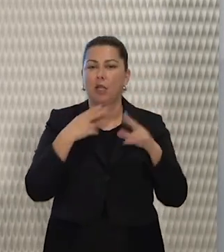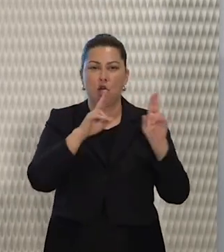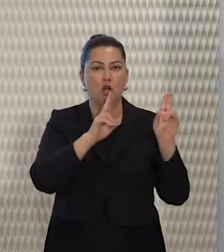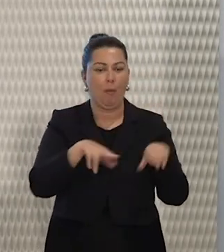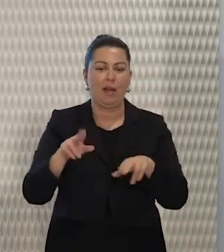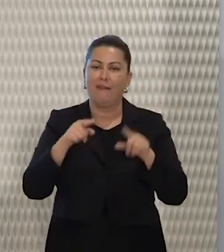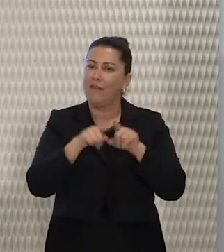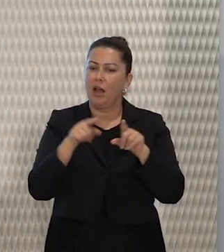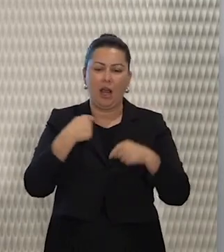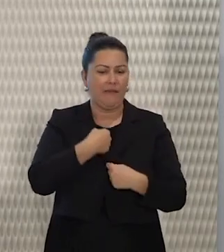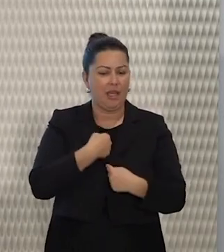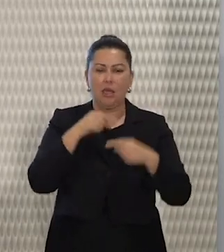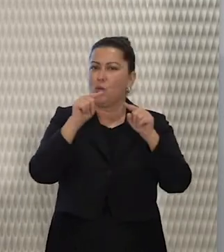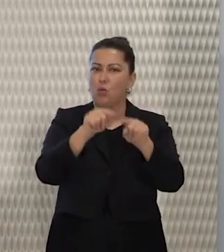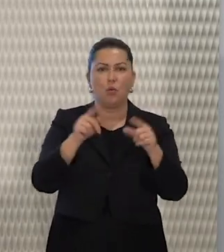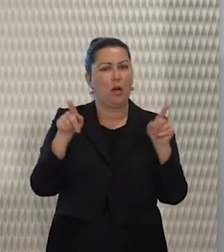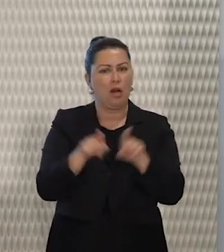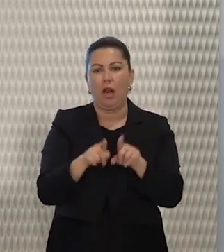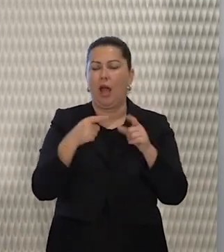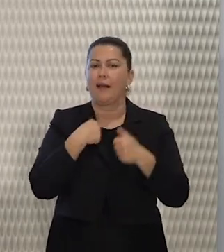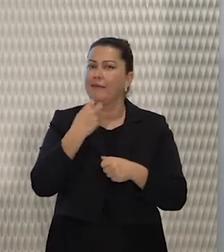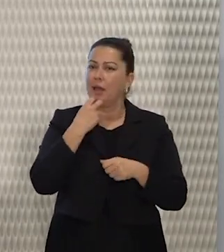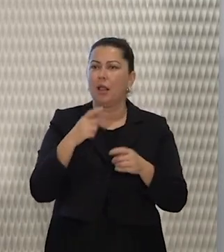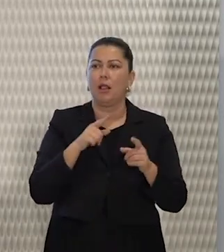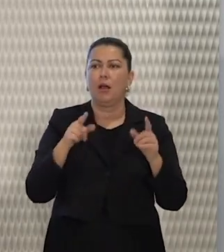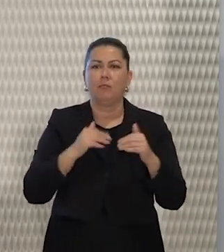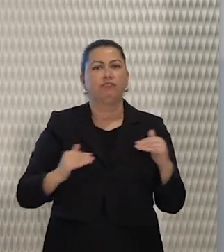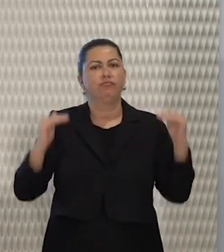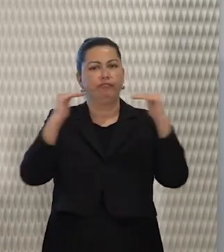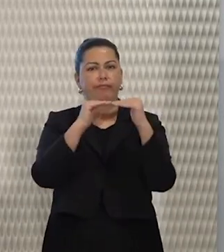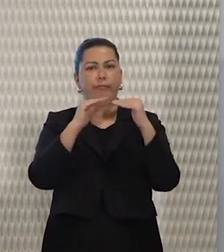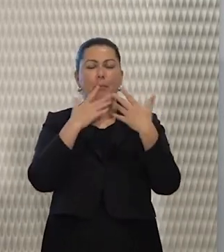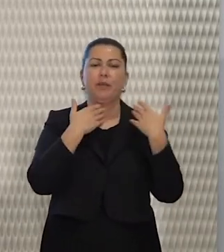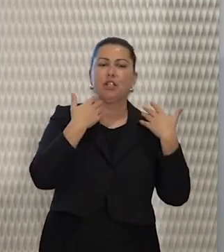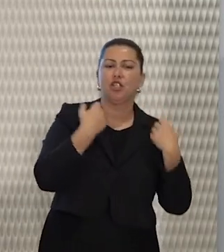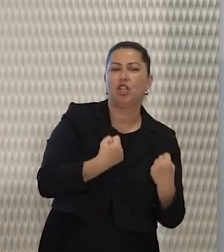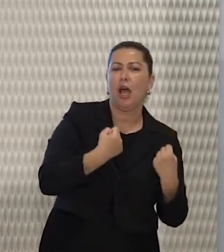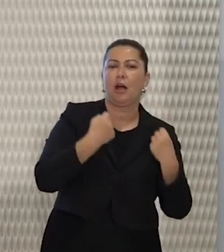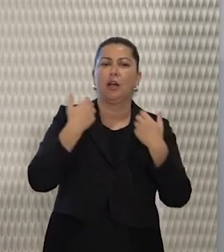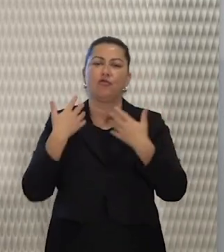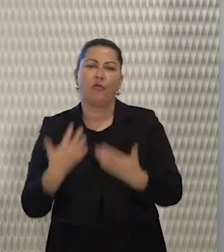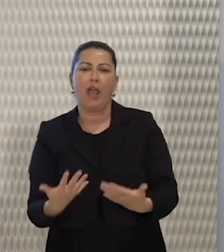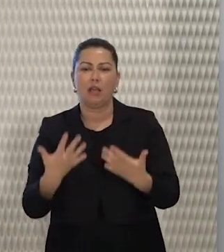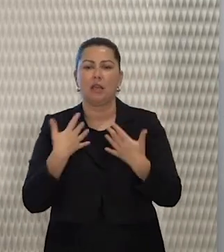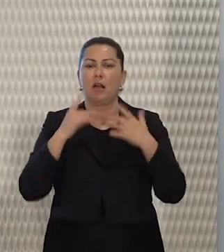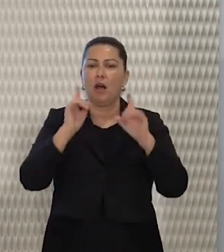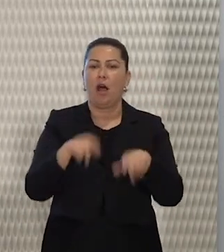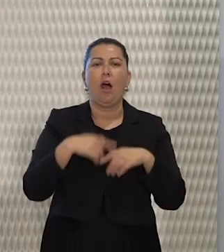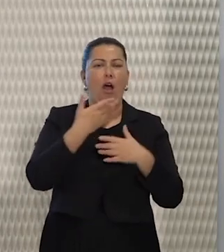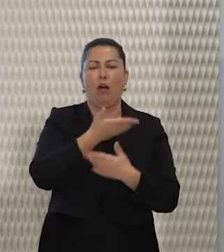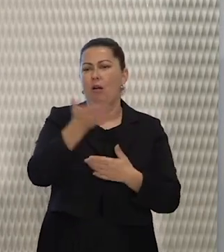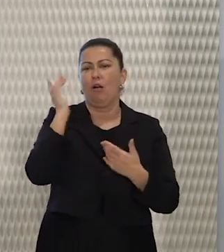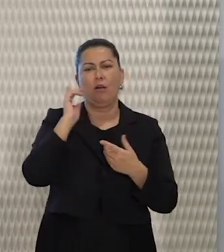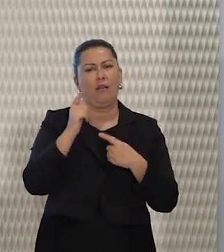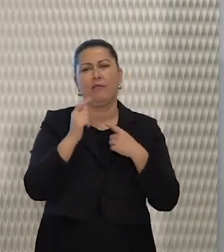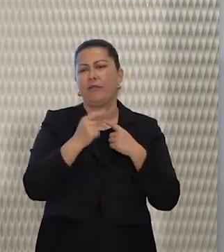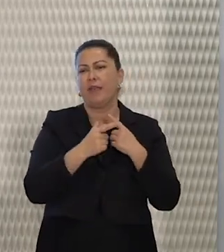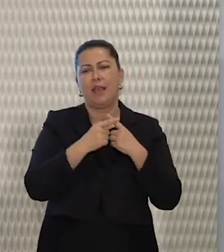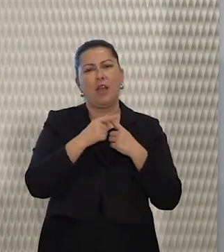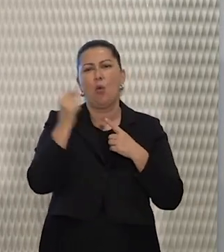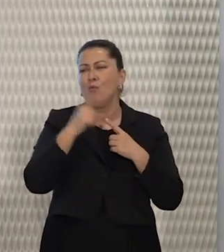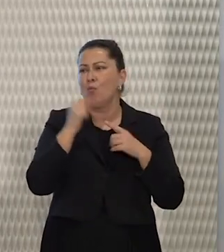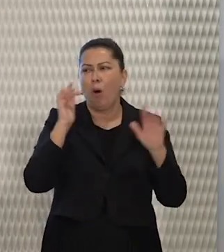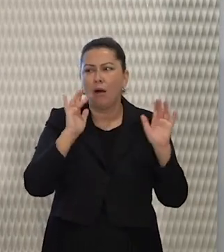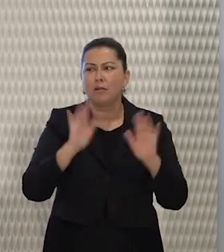wie Sie und ich wahrgenommen werden, mit Stärken, mit Schwächen. Sie sind alles andere als humorbefreit. Das haben wir heute schon